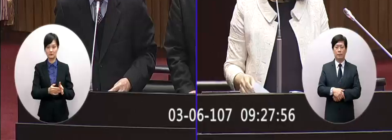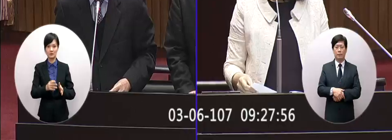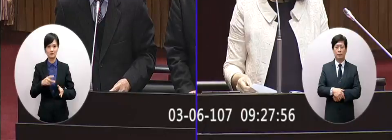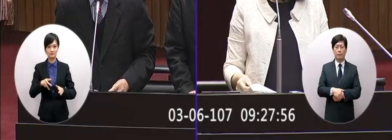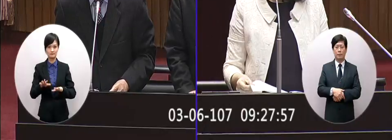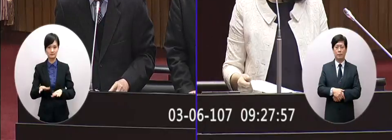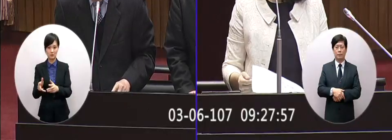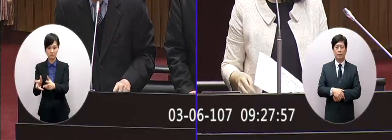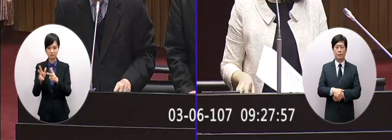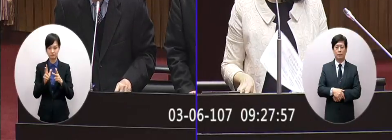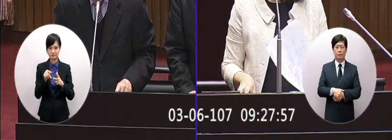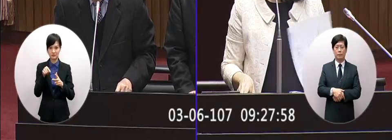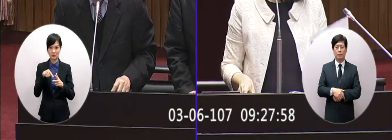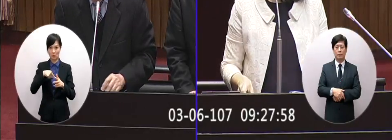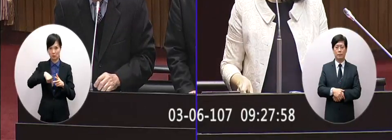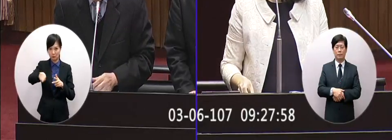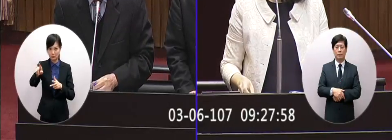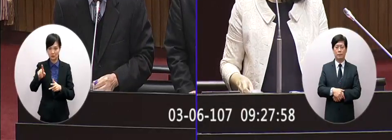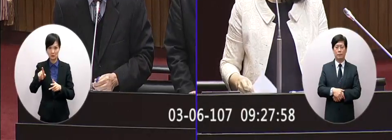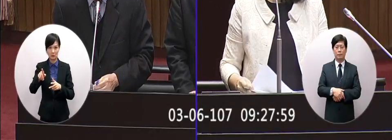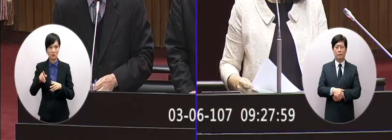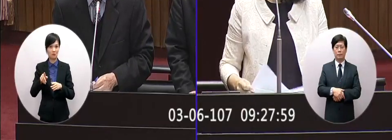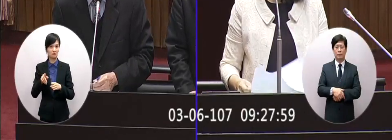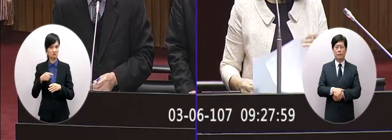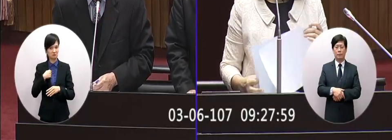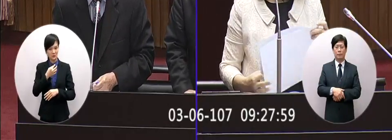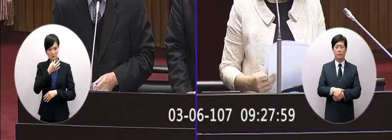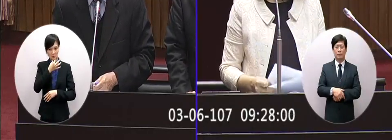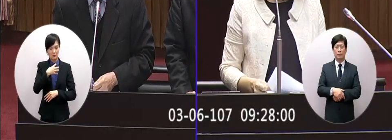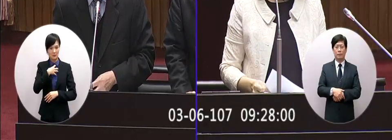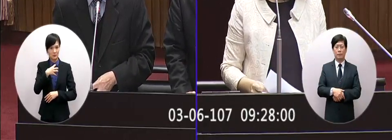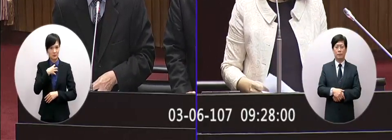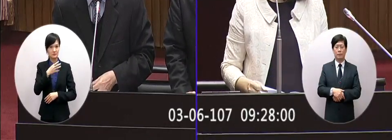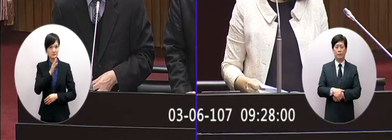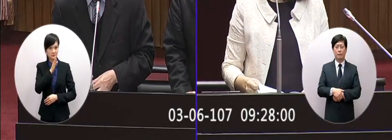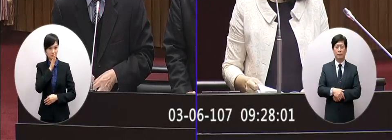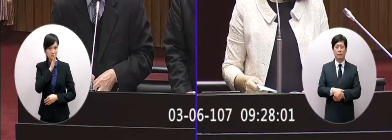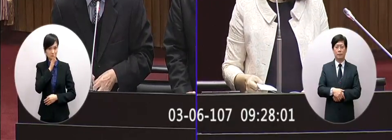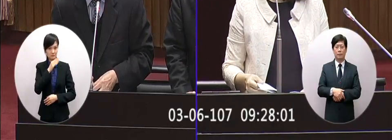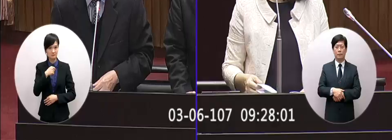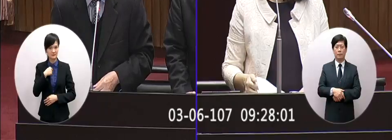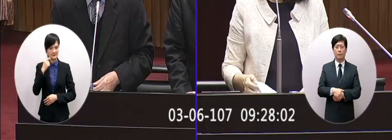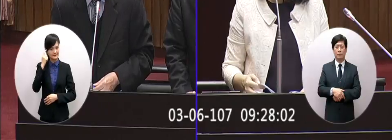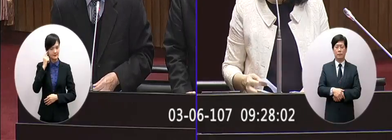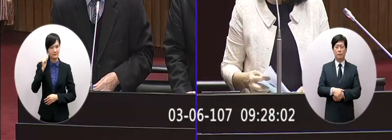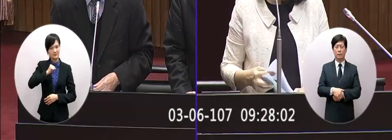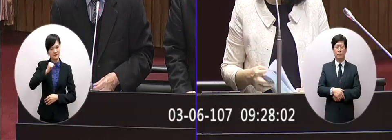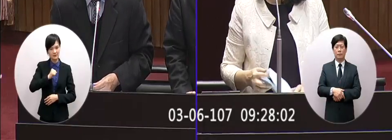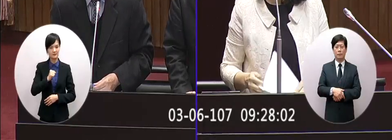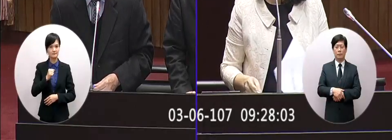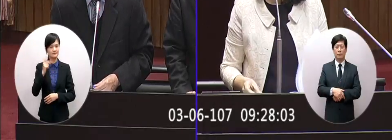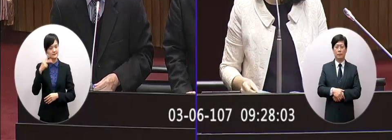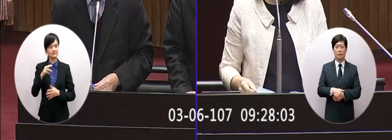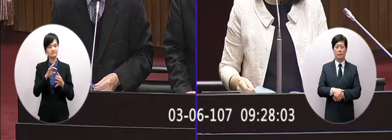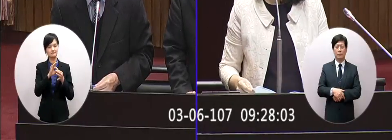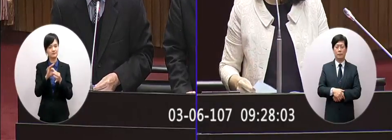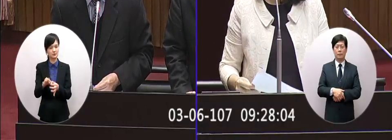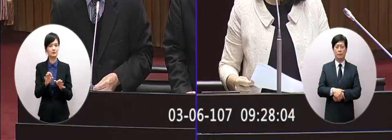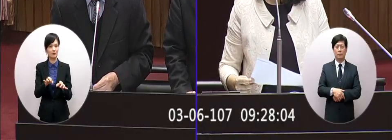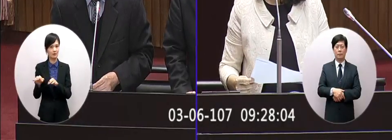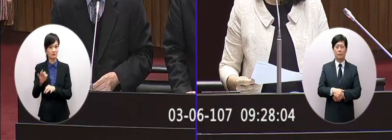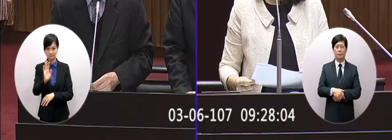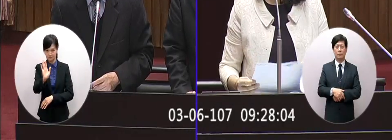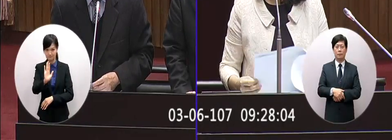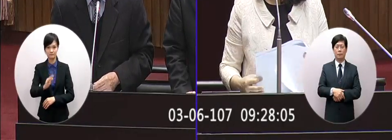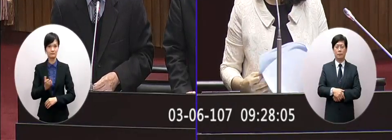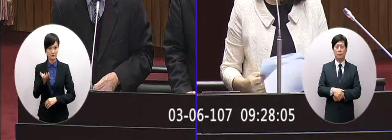一个单线通行的方式，那么但是它确实是危险，所以我们不能够因为说勉强可以用就耽搁这个事情，所以您刚